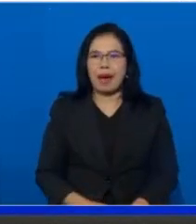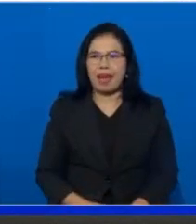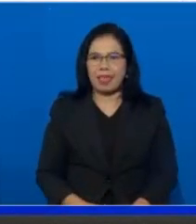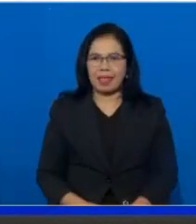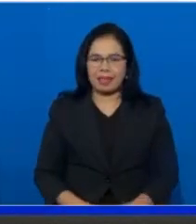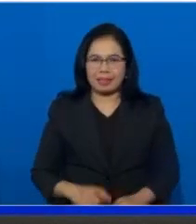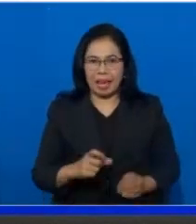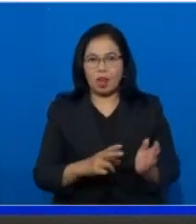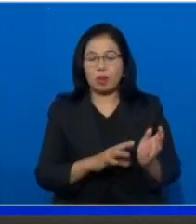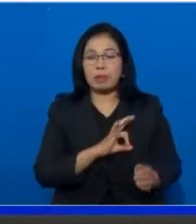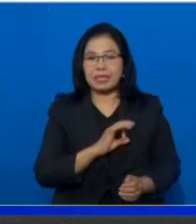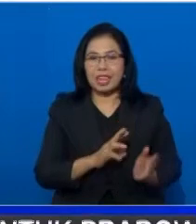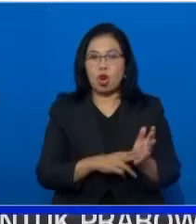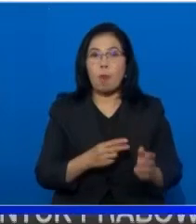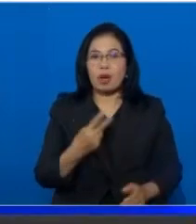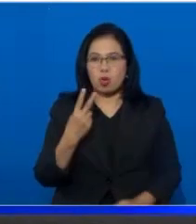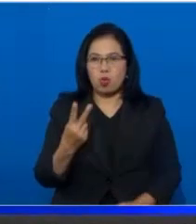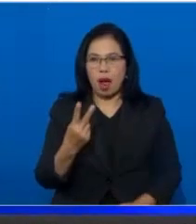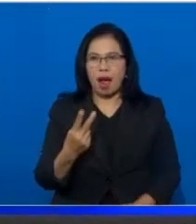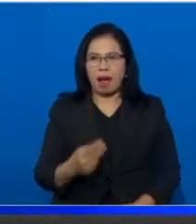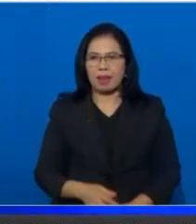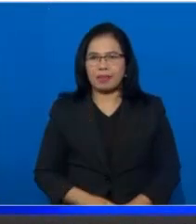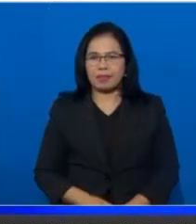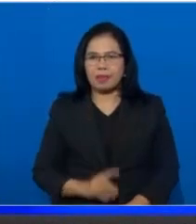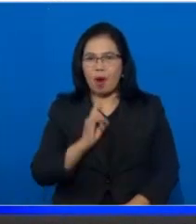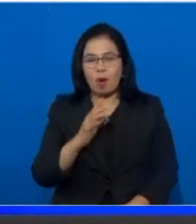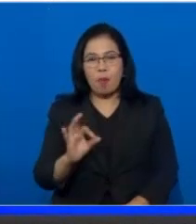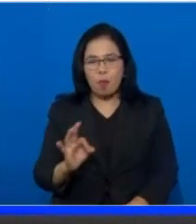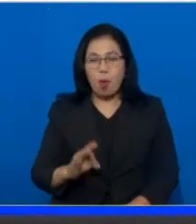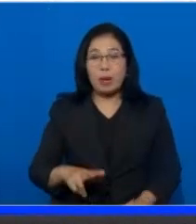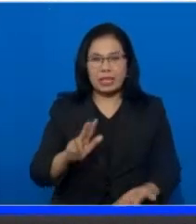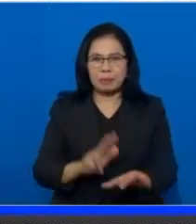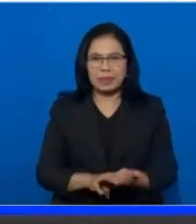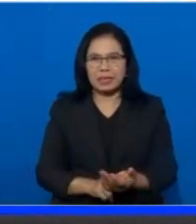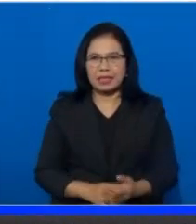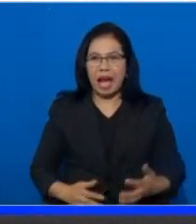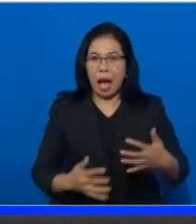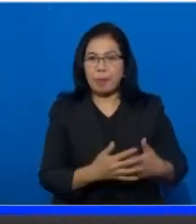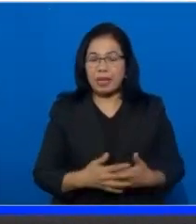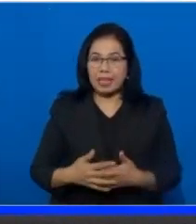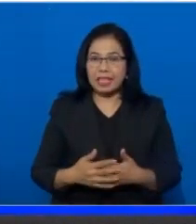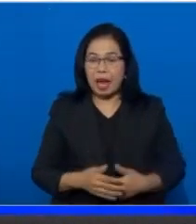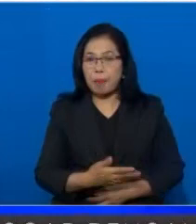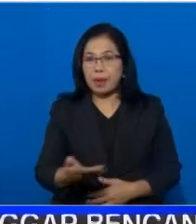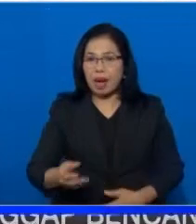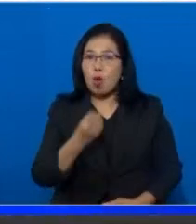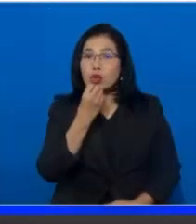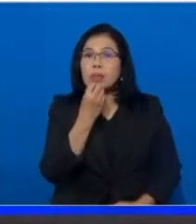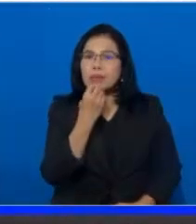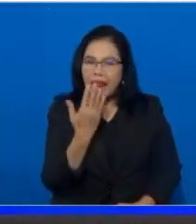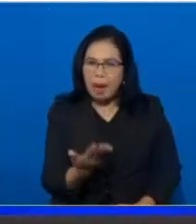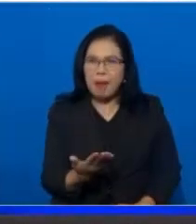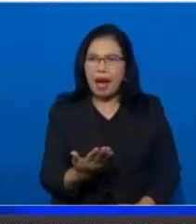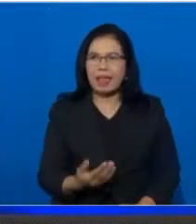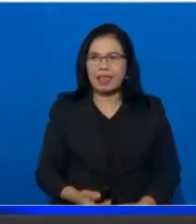Prabowo Subianto, meski belum ada perhitungan final dari Komisi Pemilihan Umum. Sementara itu, Amerika Serikat menyatakan mereka akan mengucapkan selamat